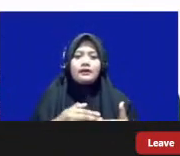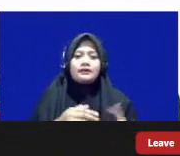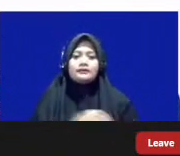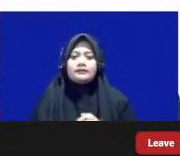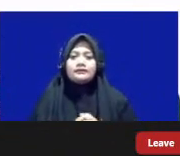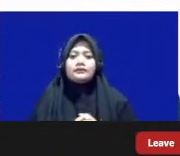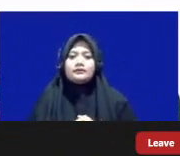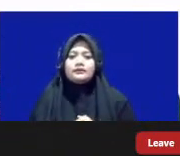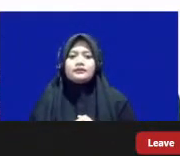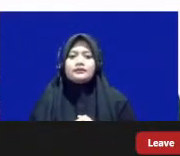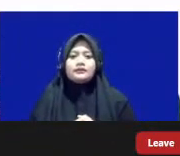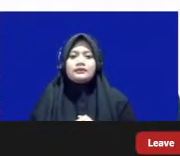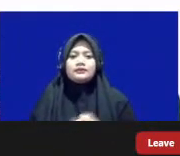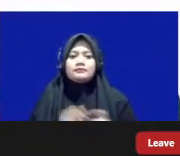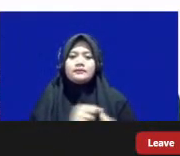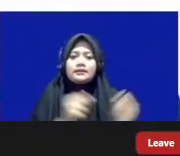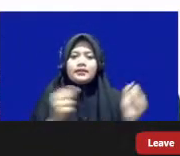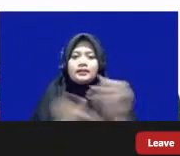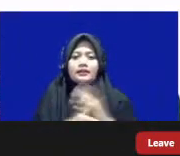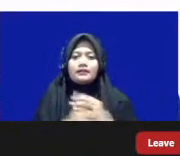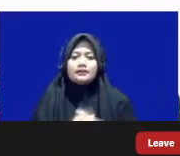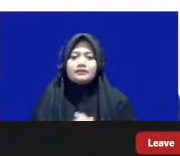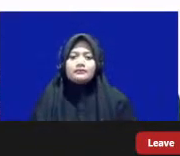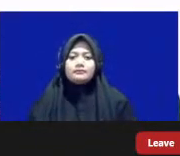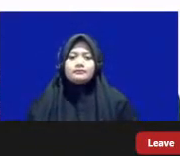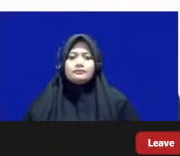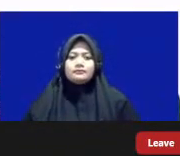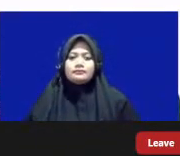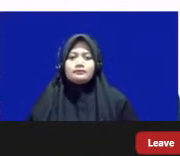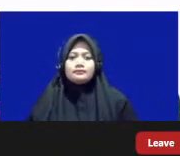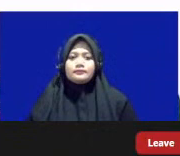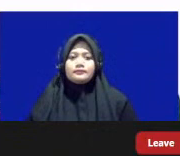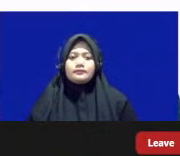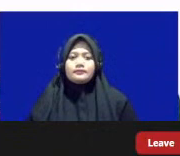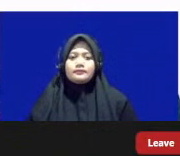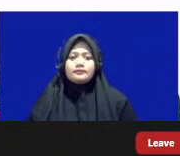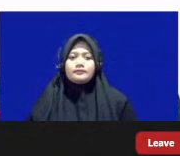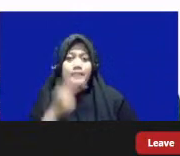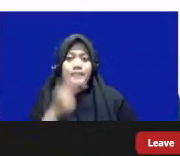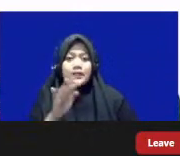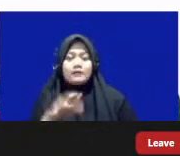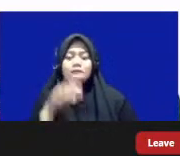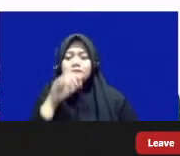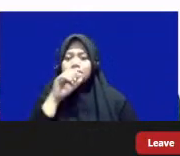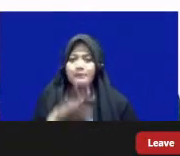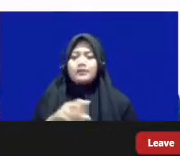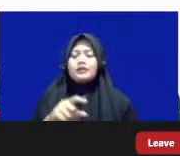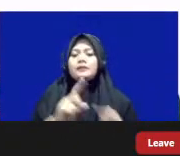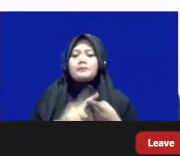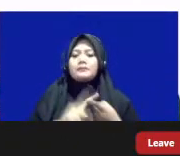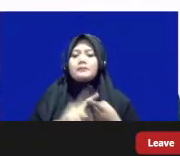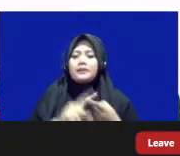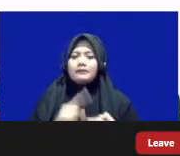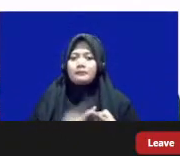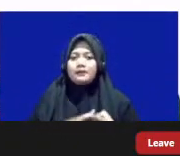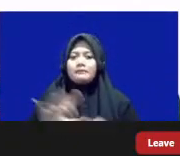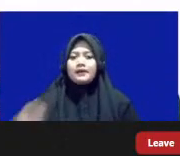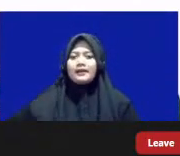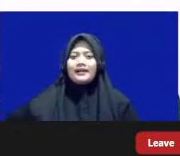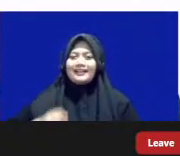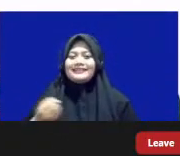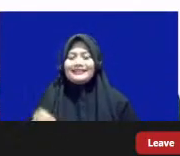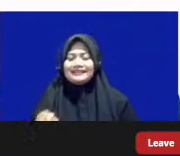Ya, terima kasih. Saya melihat tadi paparan dari teman-teman dari Bangladesh tentang